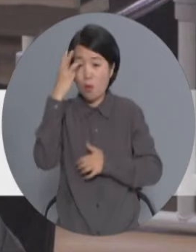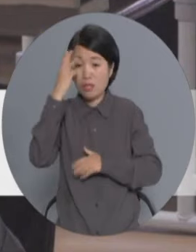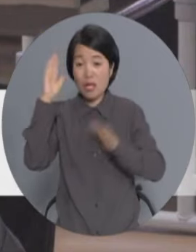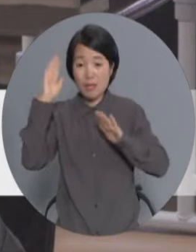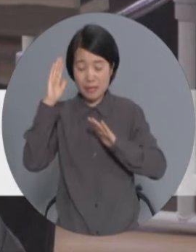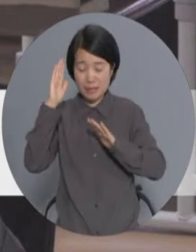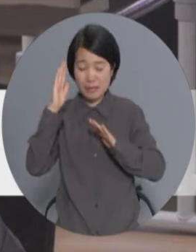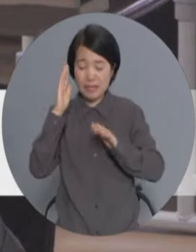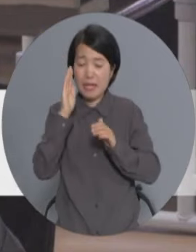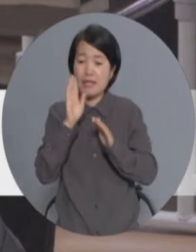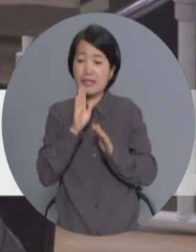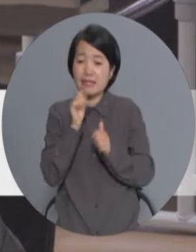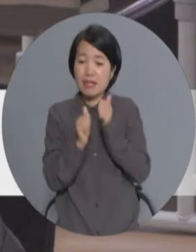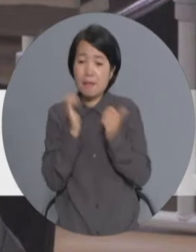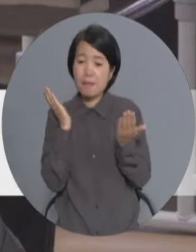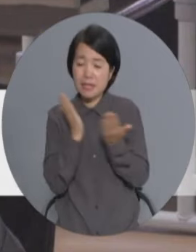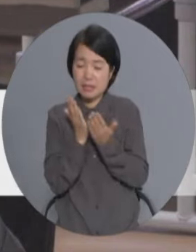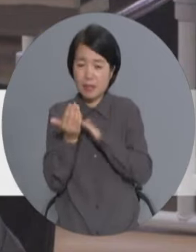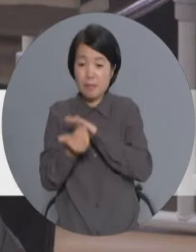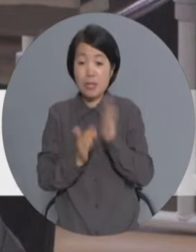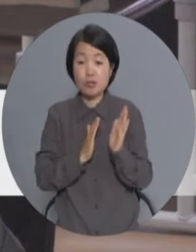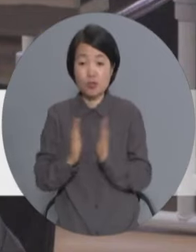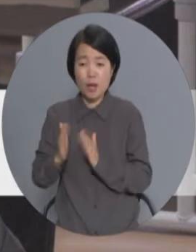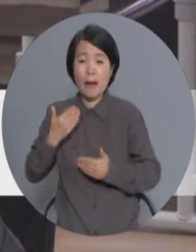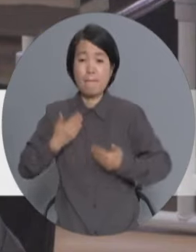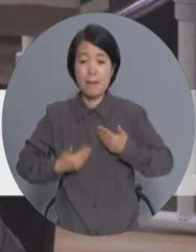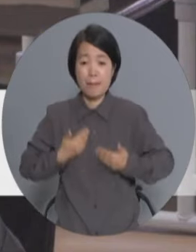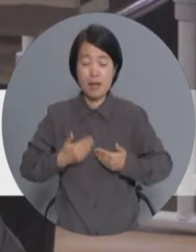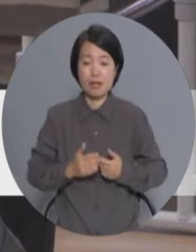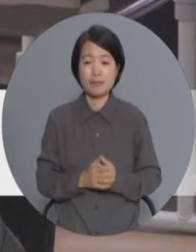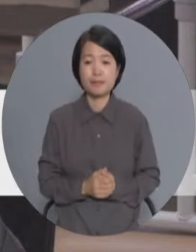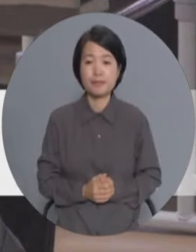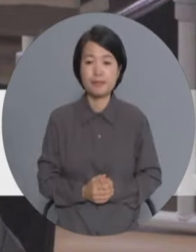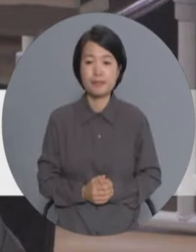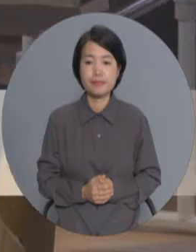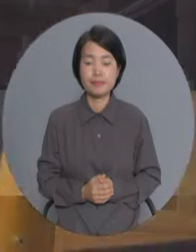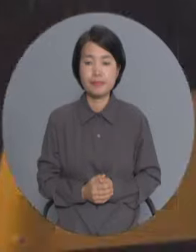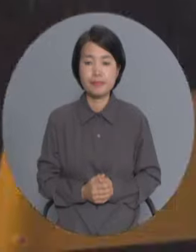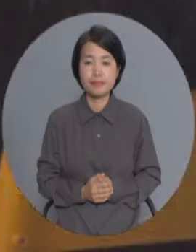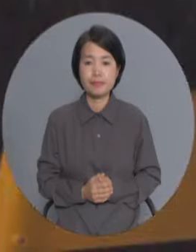막판 실전 대비에 분주한 모습입니다. 유민호 기자입니다.